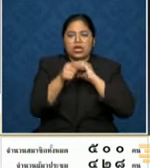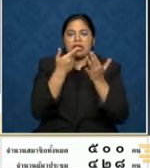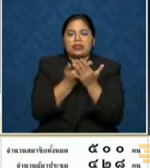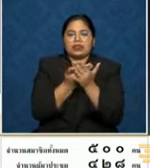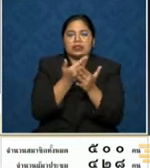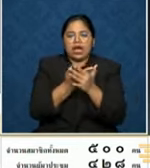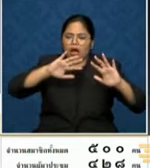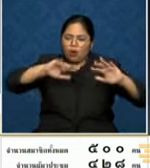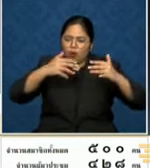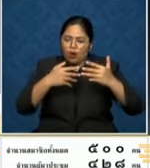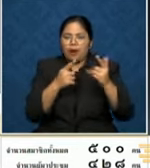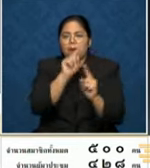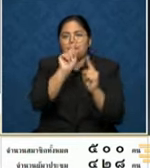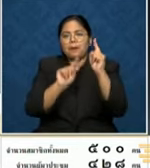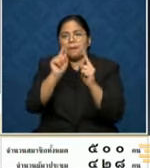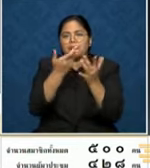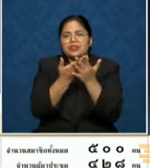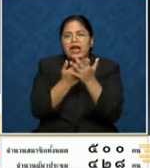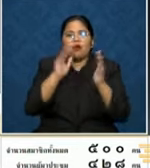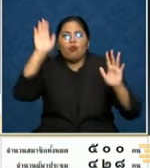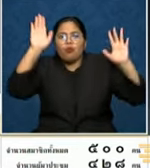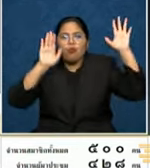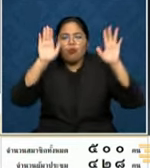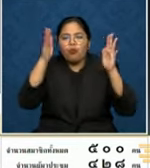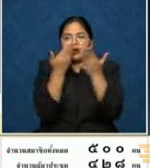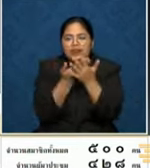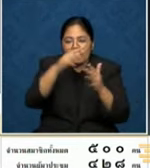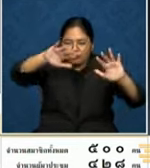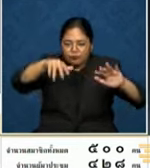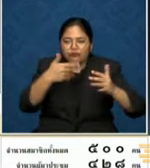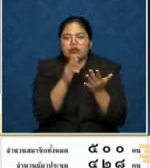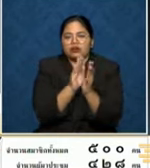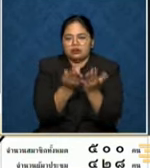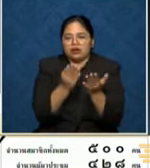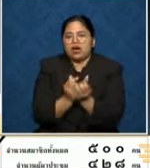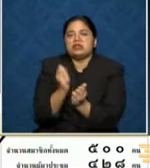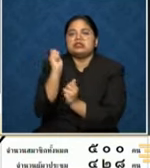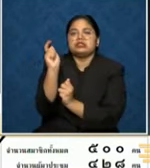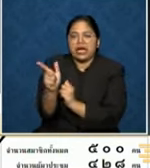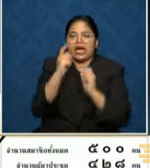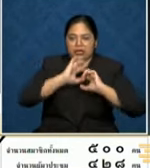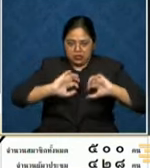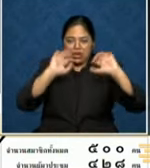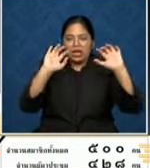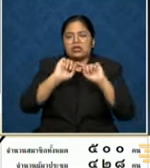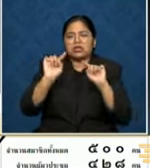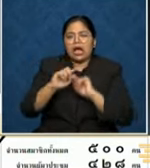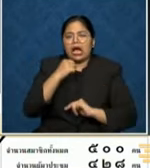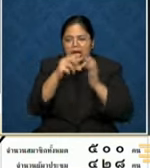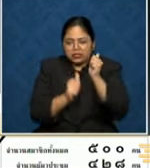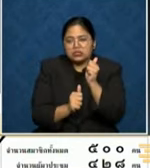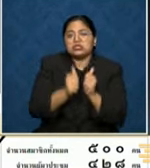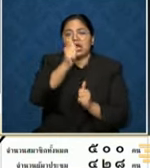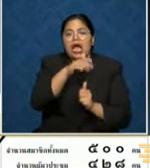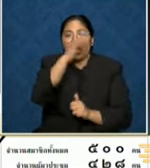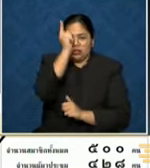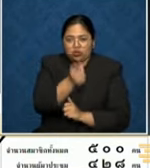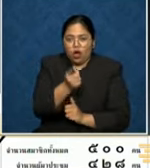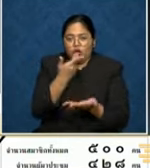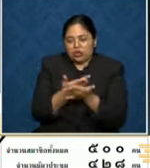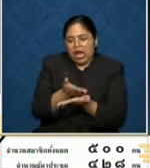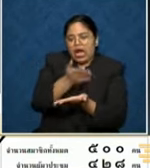จากการประมูลขึ้นความถี่ที่จะต้องนำเงินส่งเป็นรายได้ของรัฐผู้ชนะการประมูลจะต้องทย